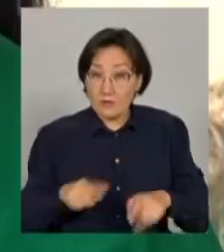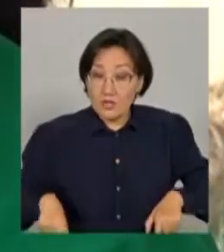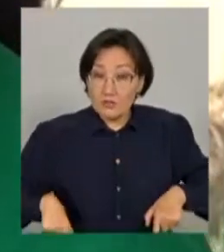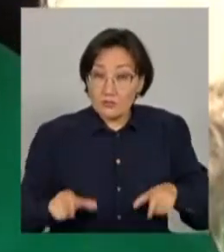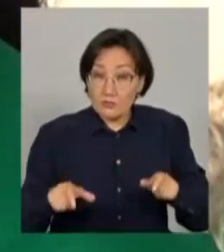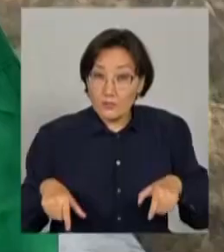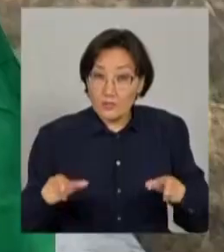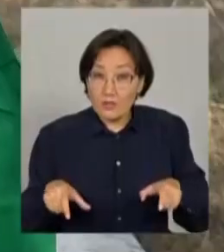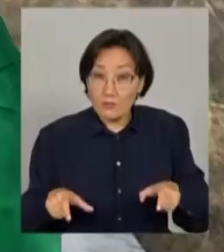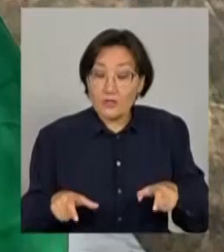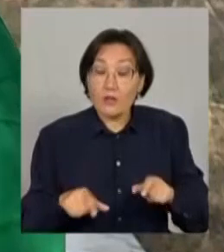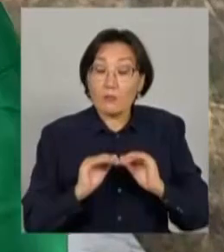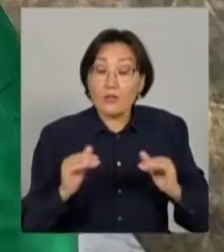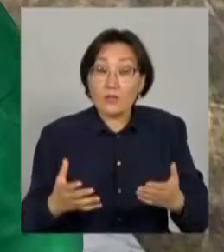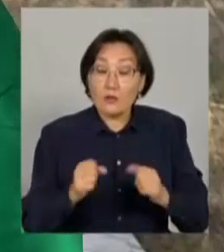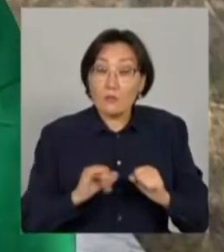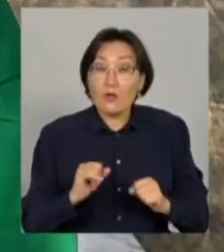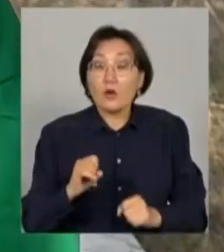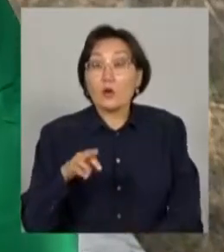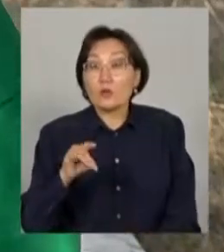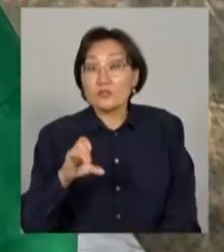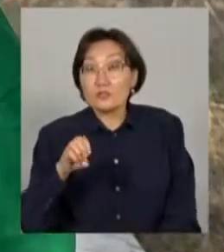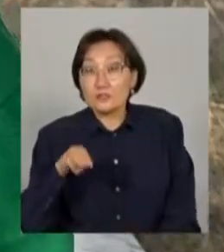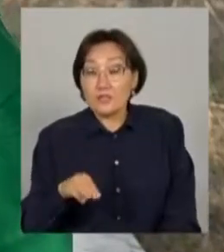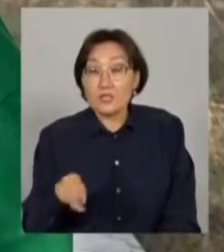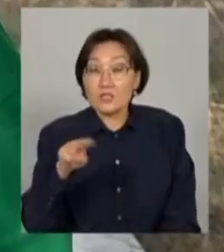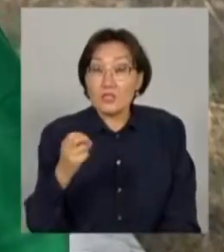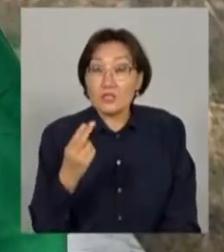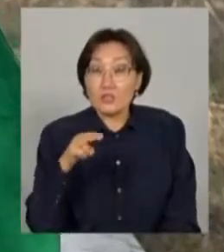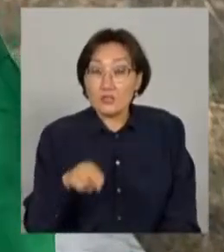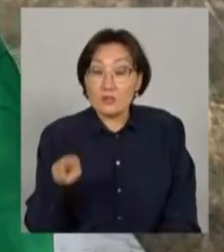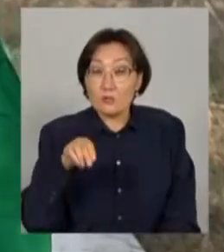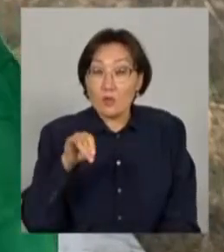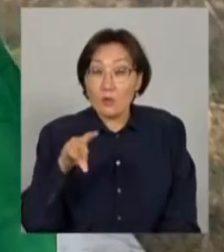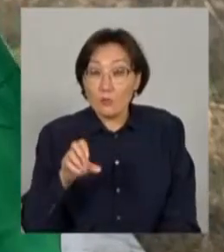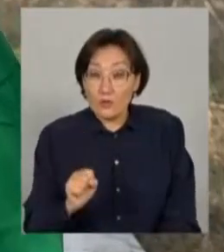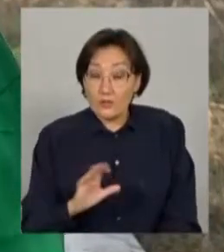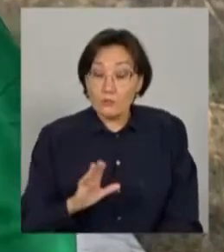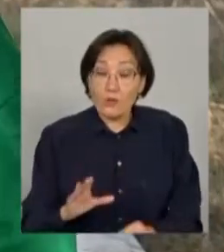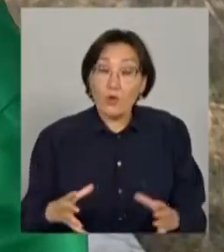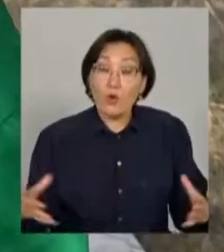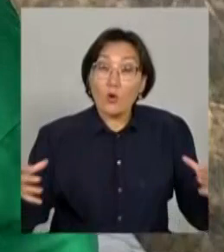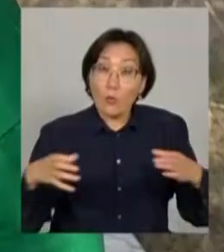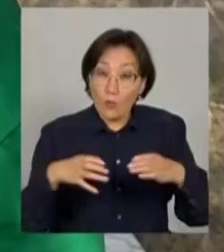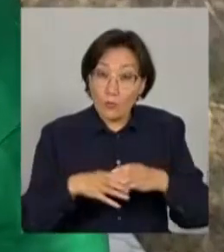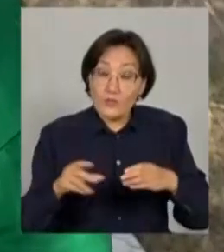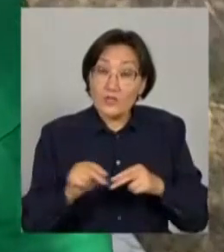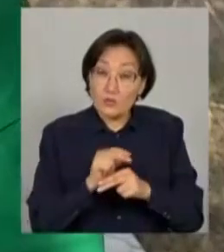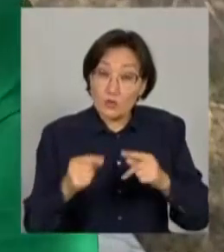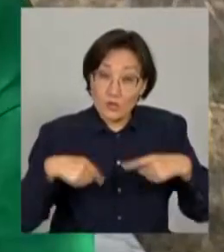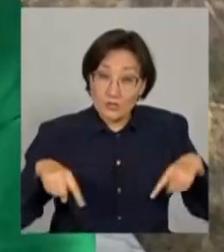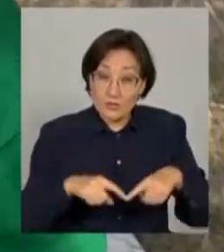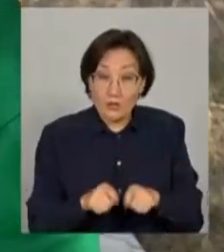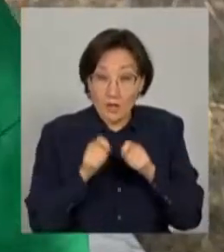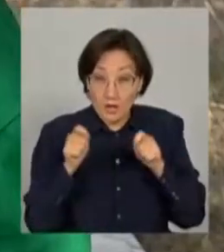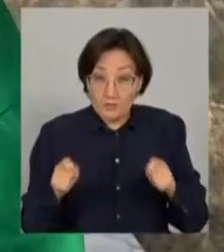балаларды алмаймыз. Балаларды аутист, ДЦП, неде дауны деп бөлмей, общий коррекционный центр сияқты ашып берсінші деп. Соны әлі